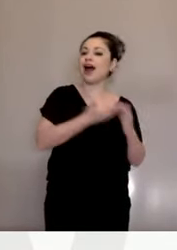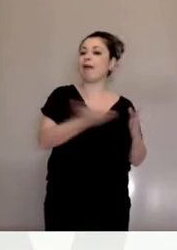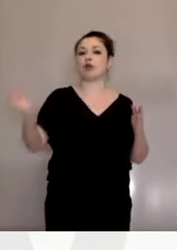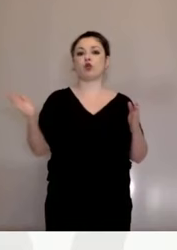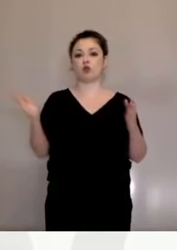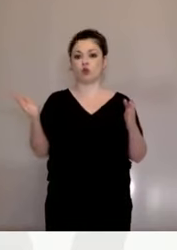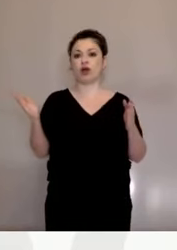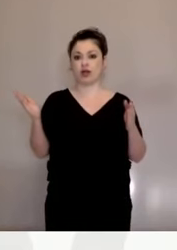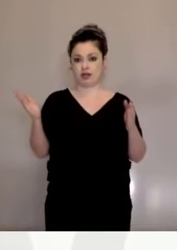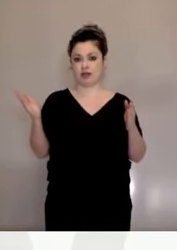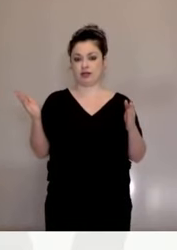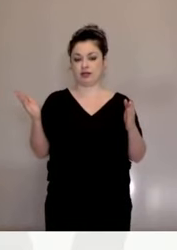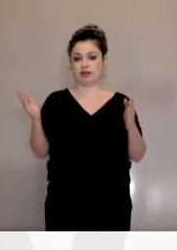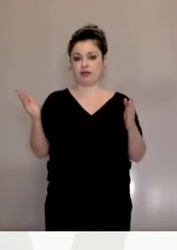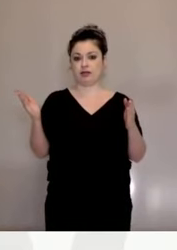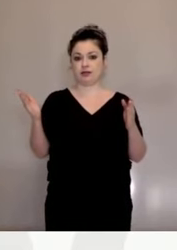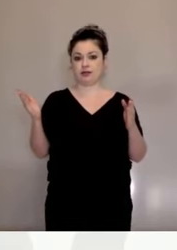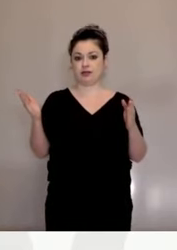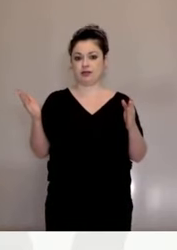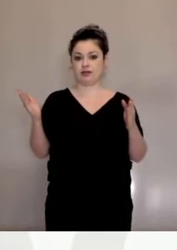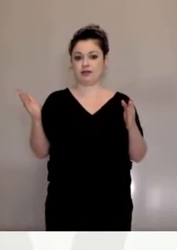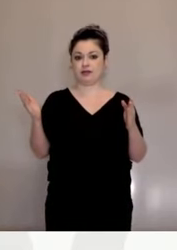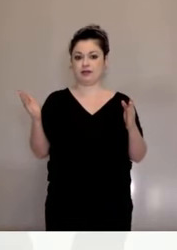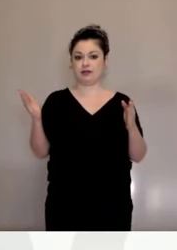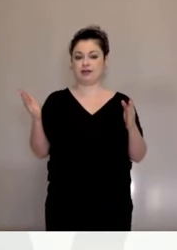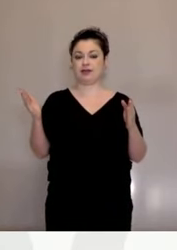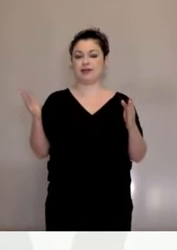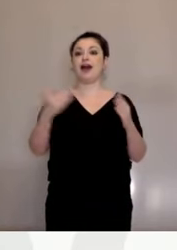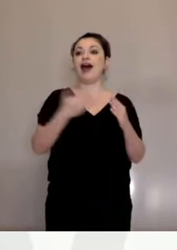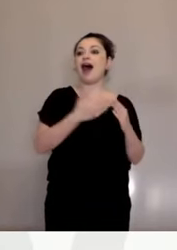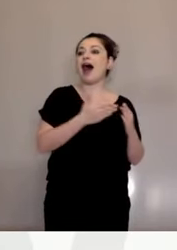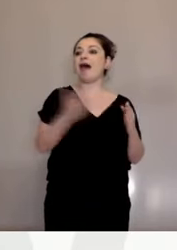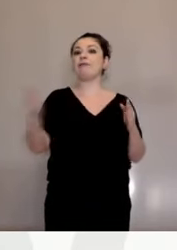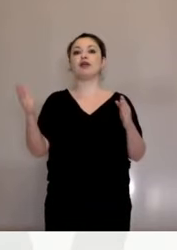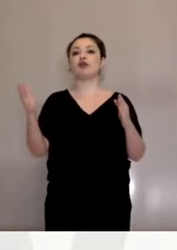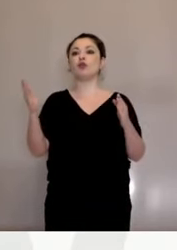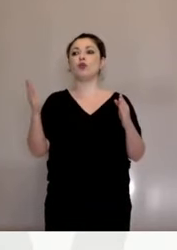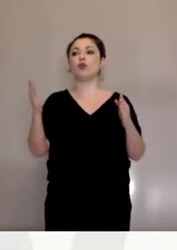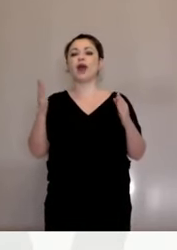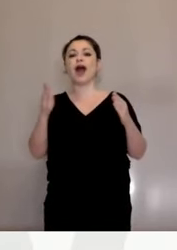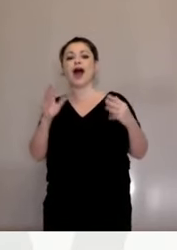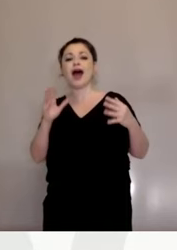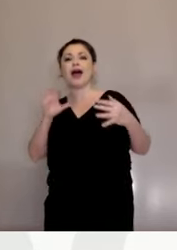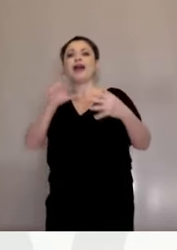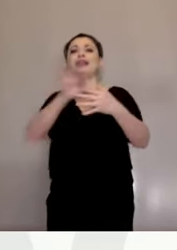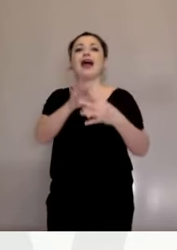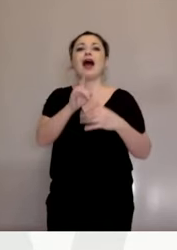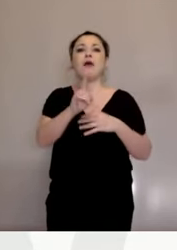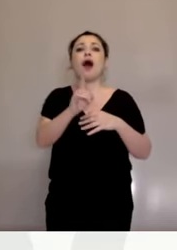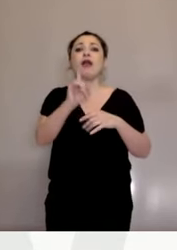precisamente apertura a nullo senso finale.